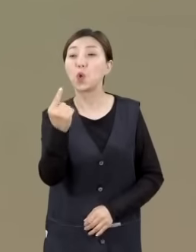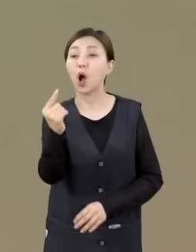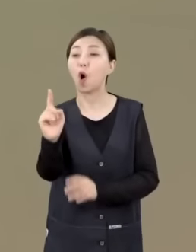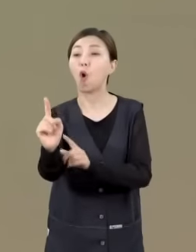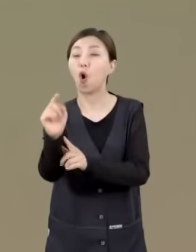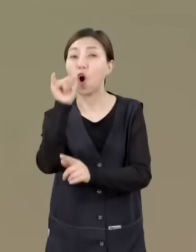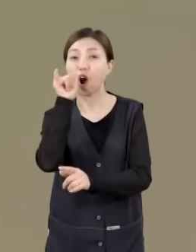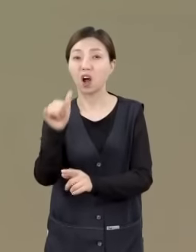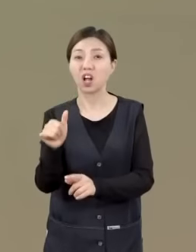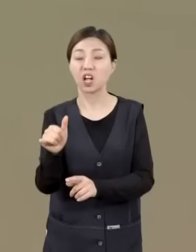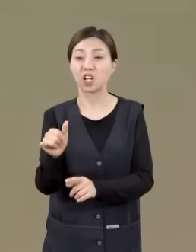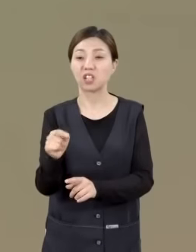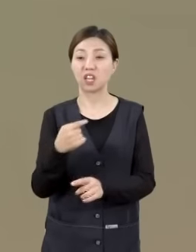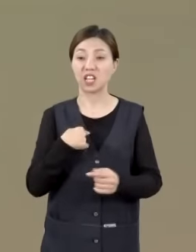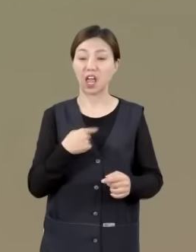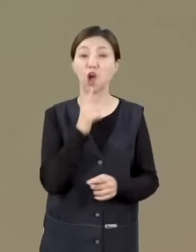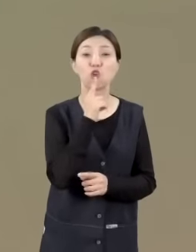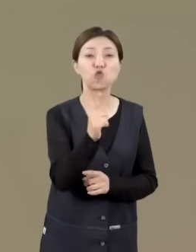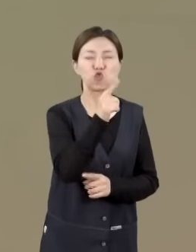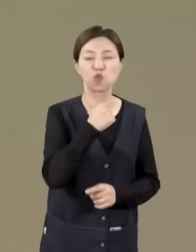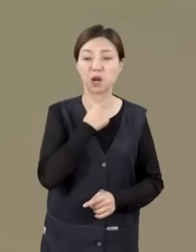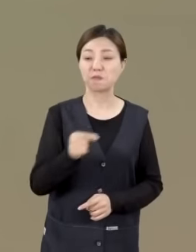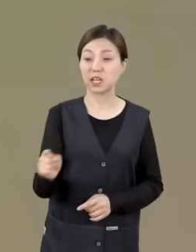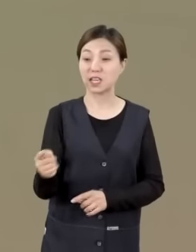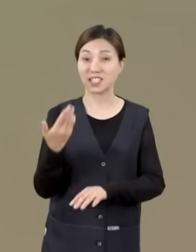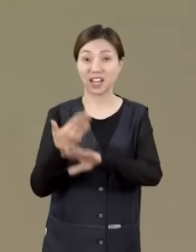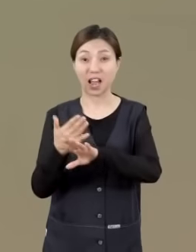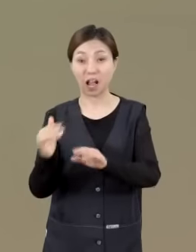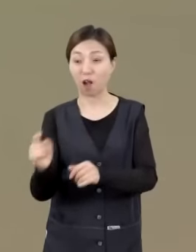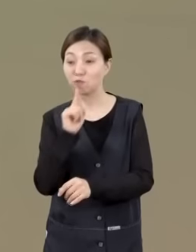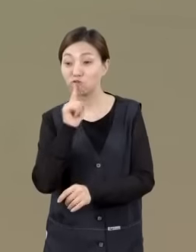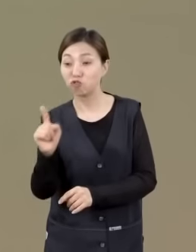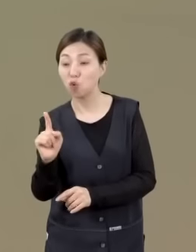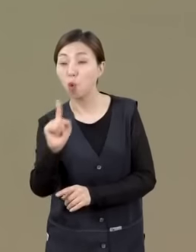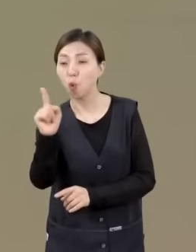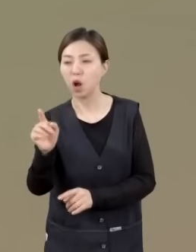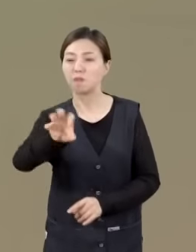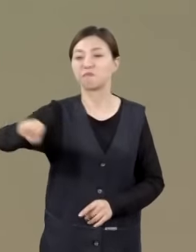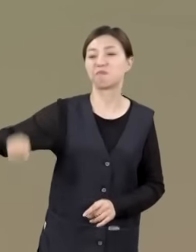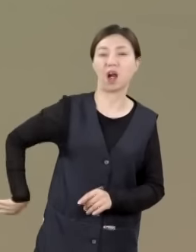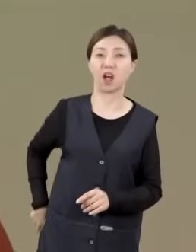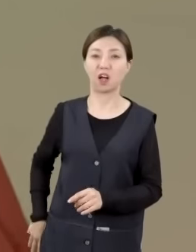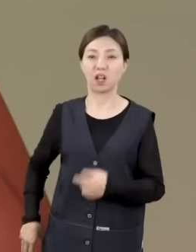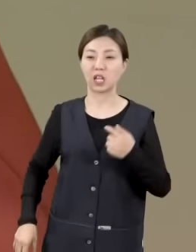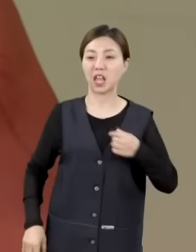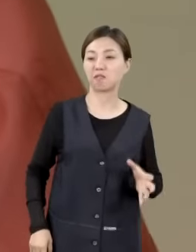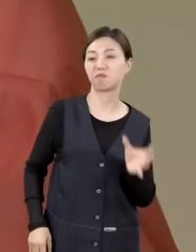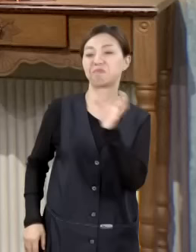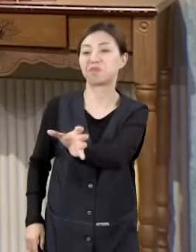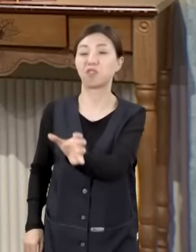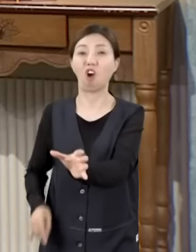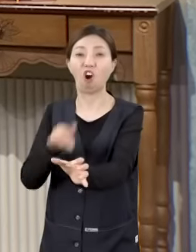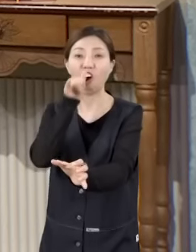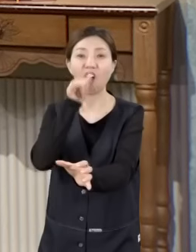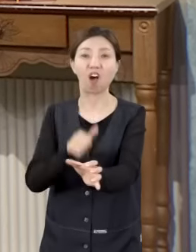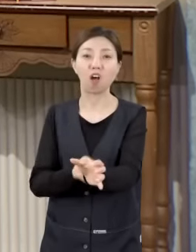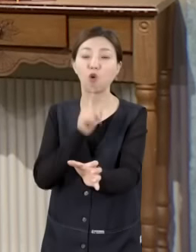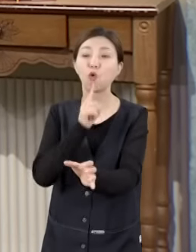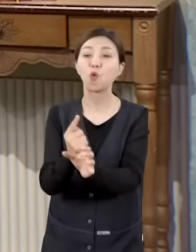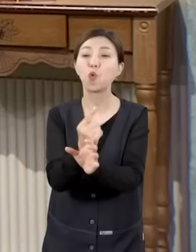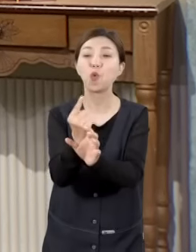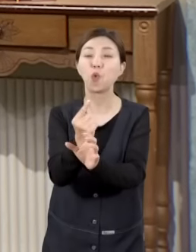남이 초를 키워놨는데 내내 초 키울 거라고 남의 초 빼버리고 막 내 초 키우고 막 그런 이기적인